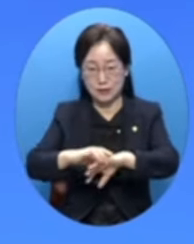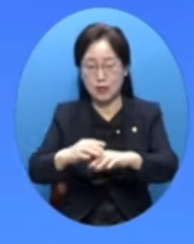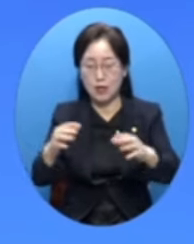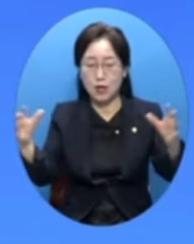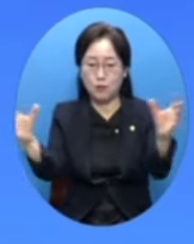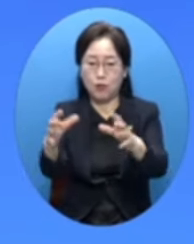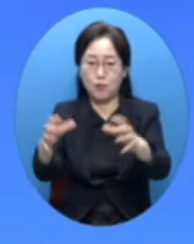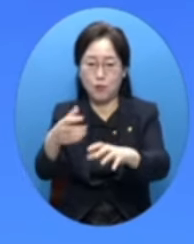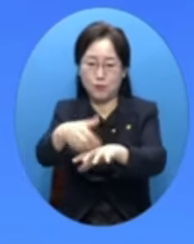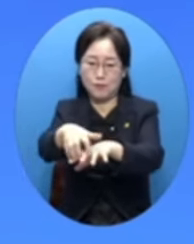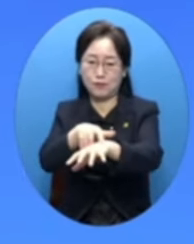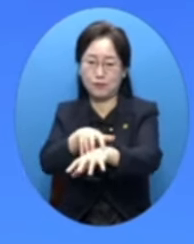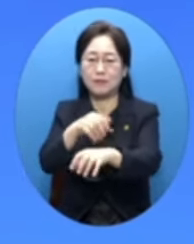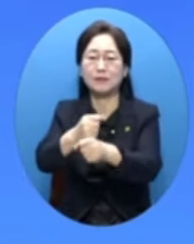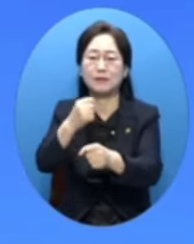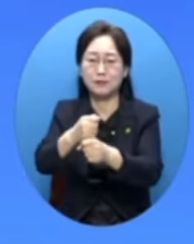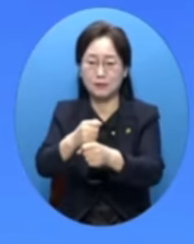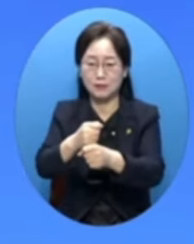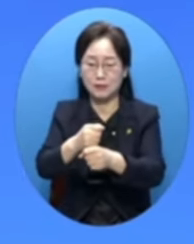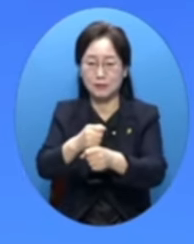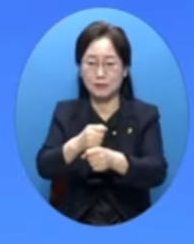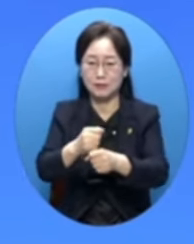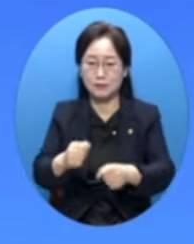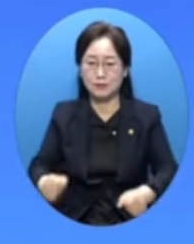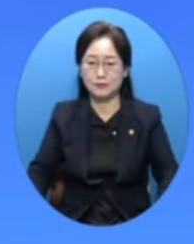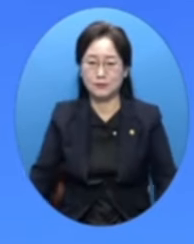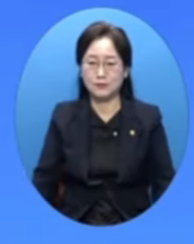폭력 집단을 만들어서